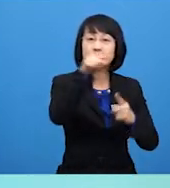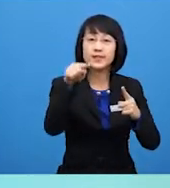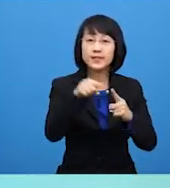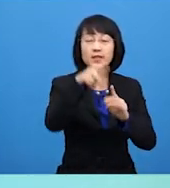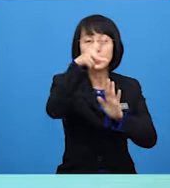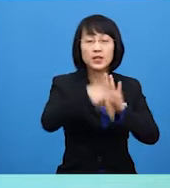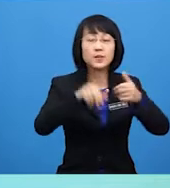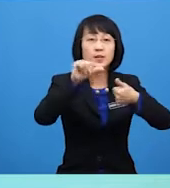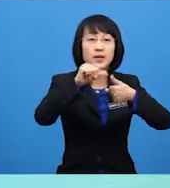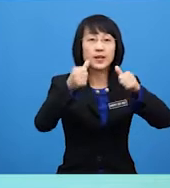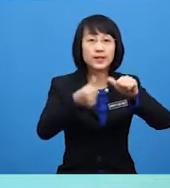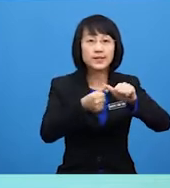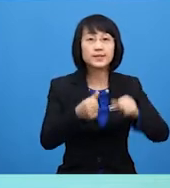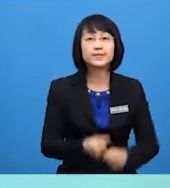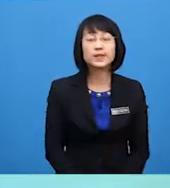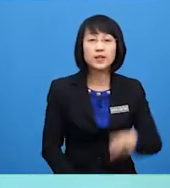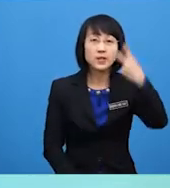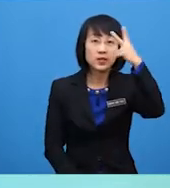Apabila pengangka iaitu